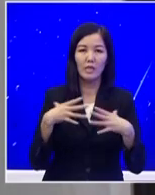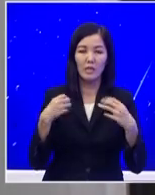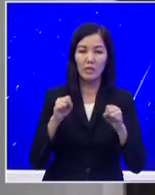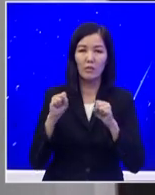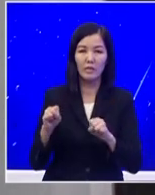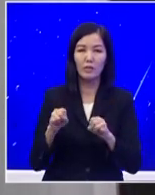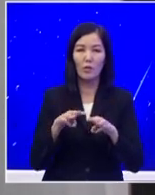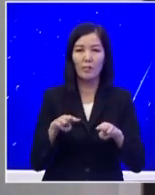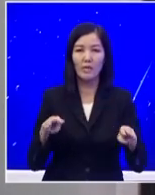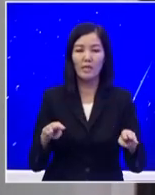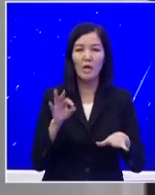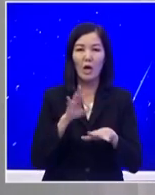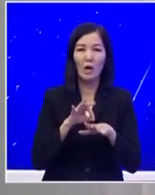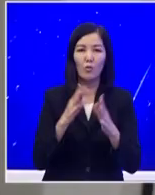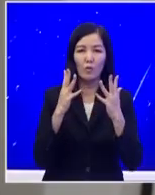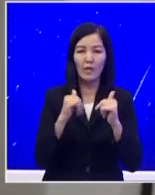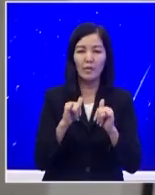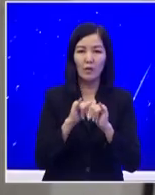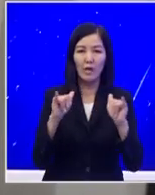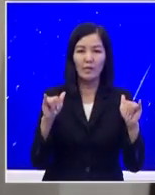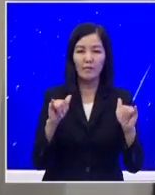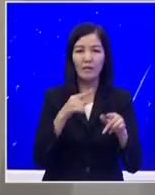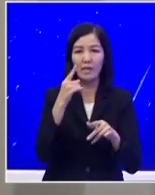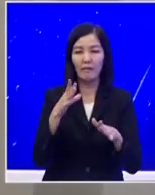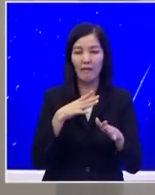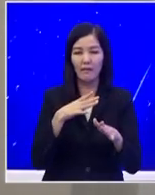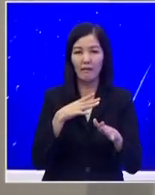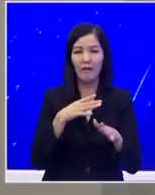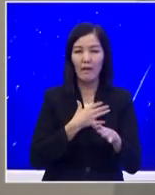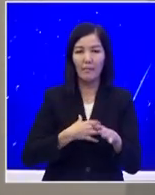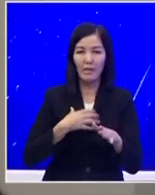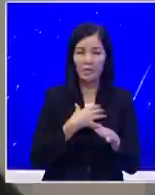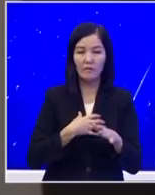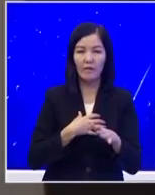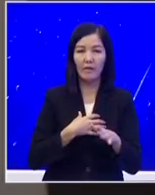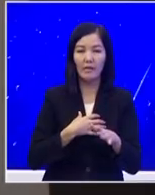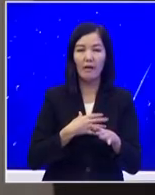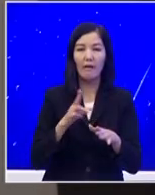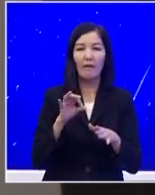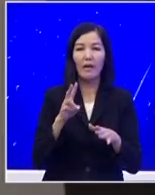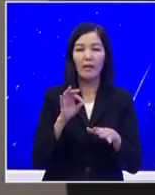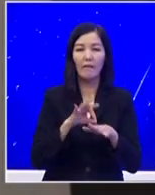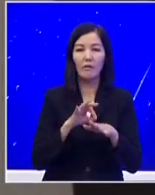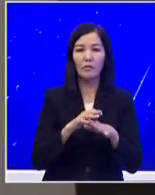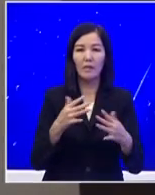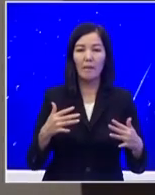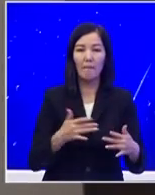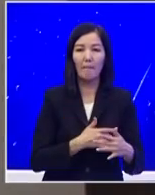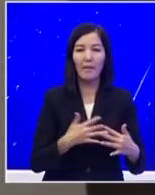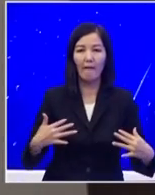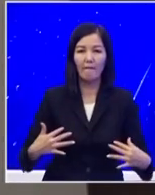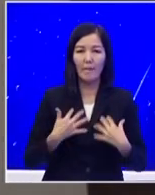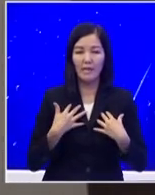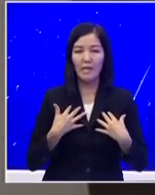министрлігінің өкілдері науқастар санының күн санап артып жатқанын айтып дабыл қағуда. Елде коронавирустан гөрі пневмониядан қайтқандар